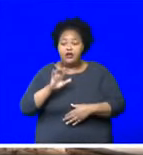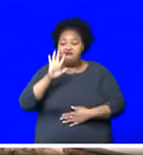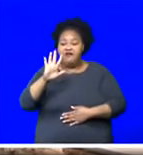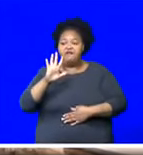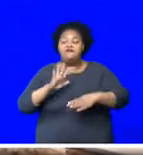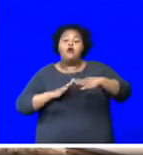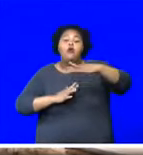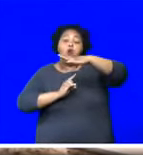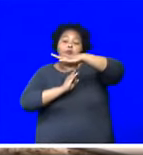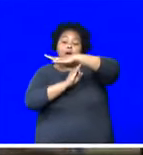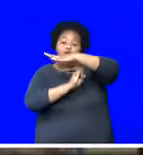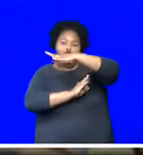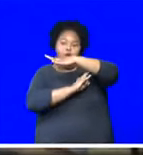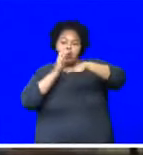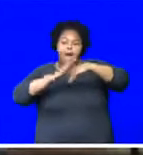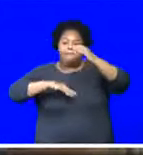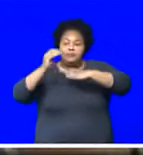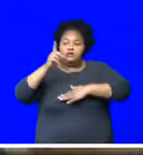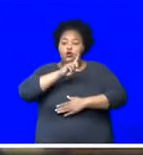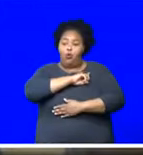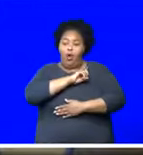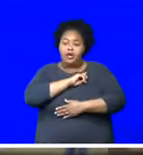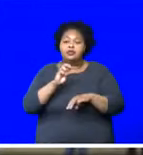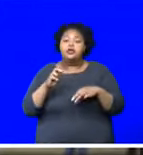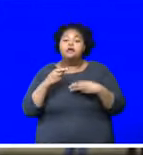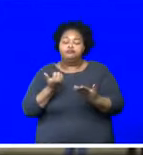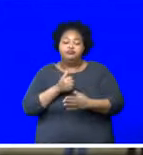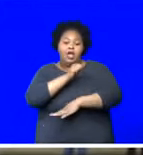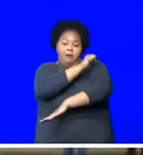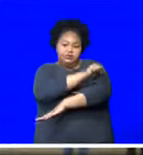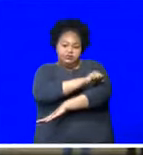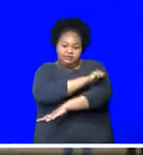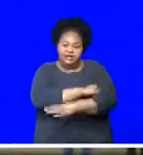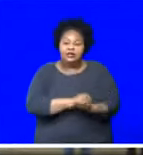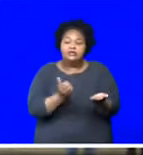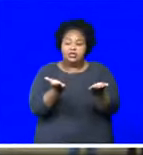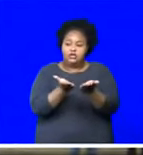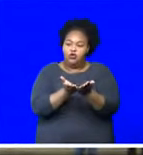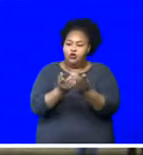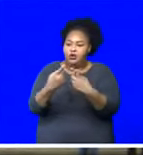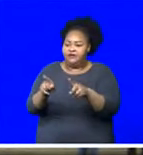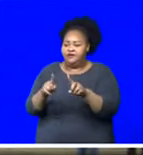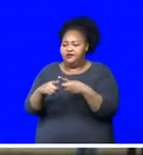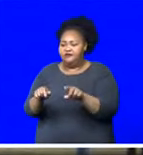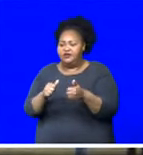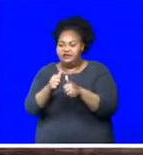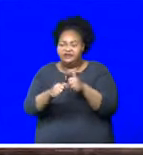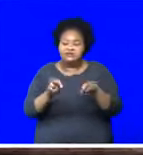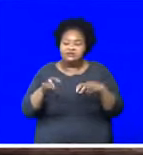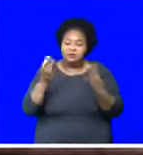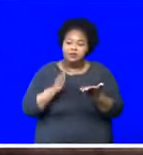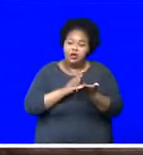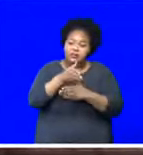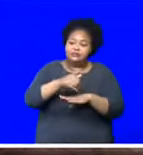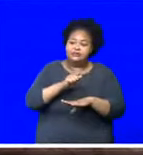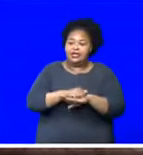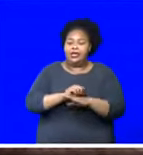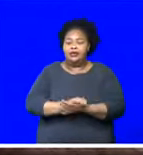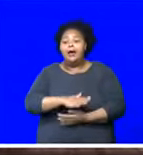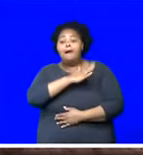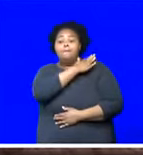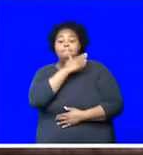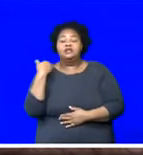etindzaweni letiniketa lisito. Invuna yetisebenzi tembuso Mabulala Maseko lephinze ibe lilunga lephalamende lale